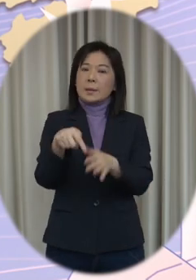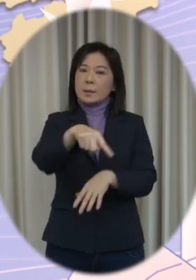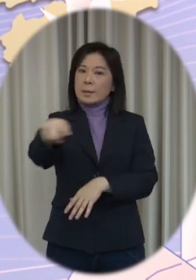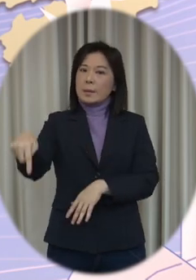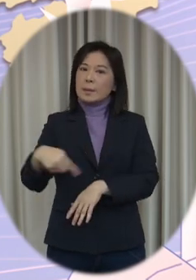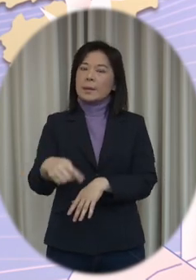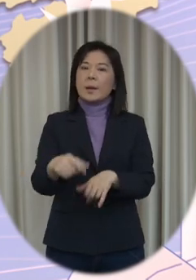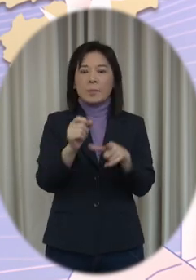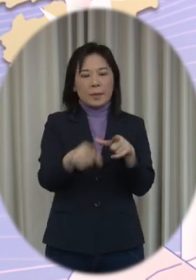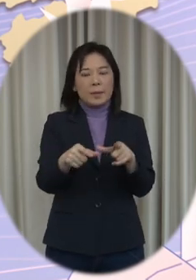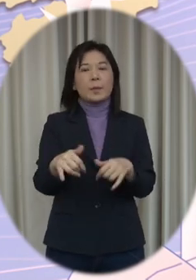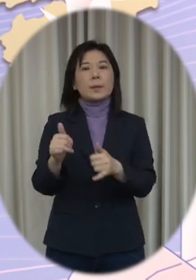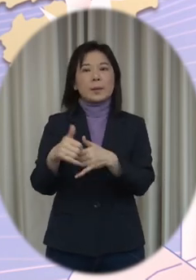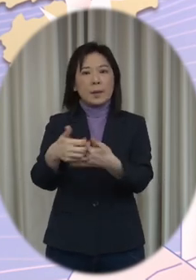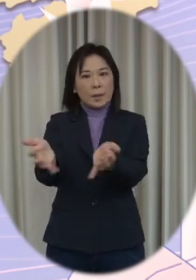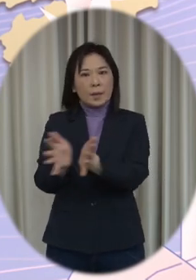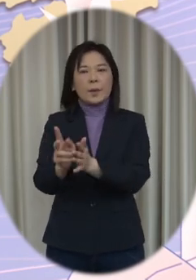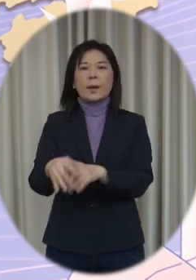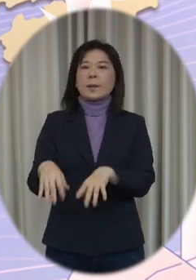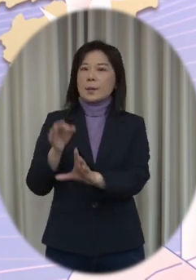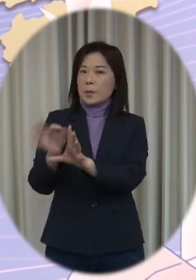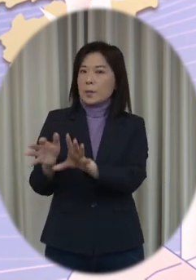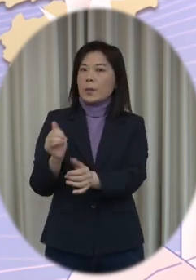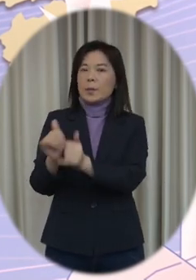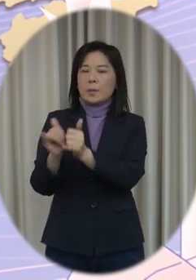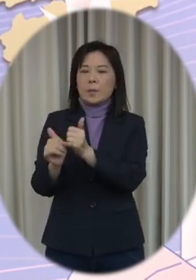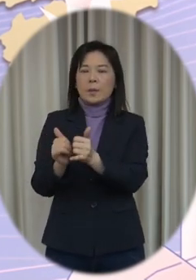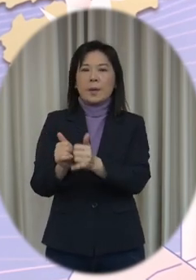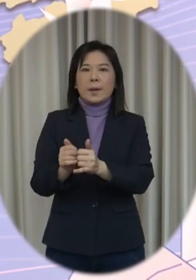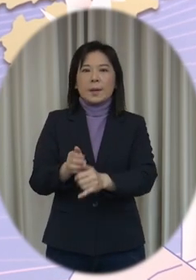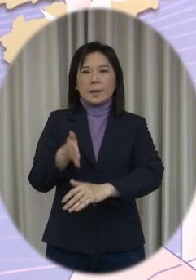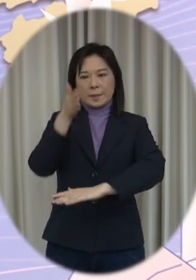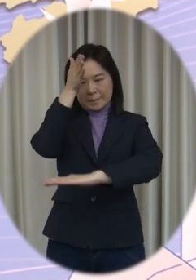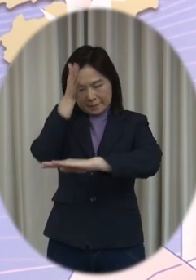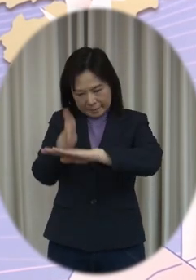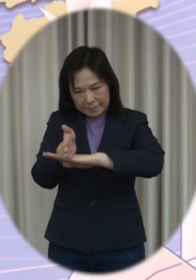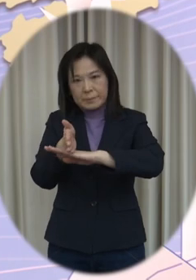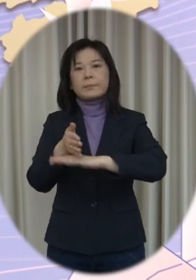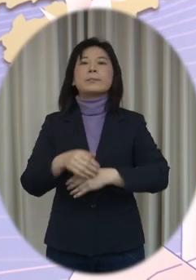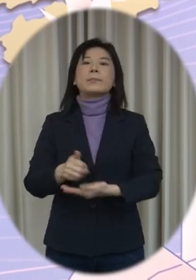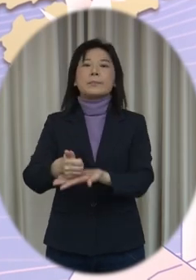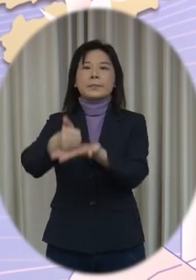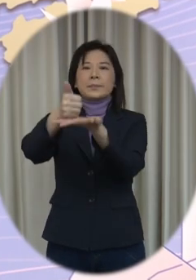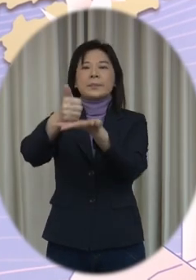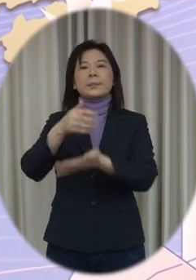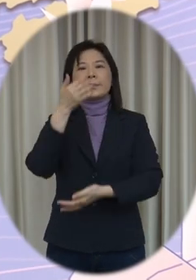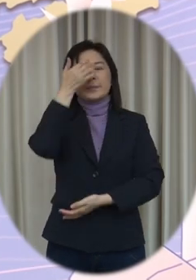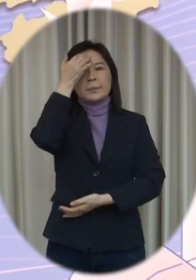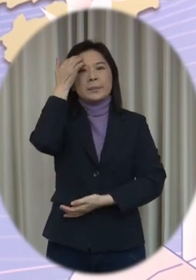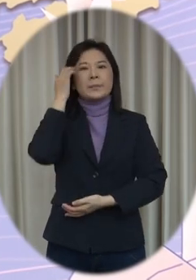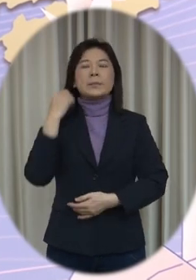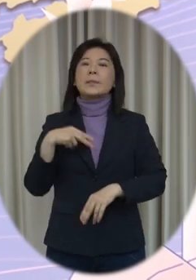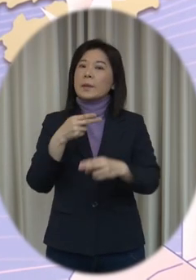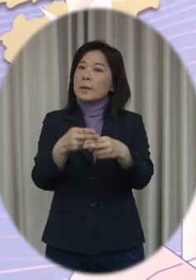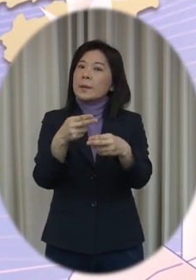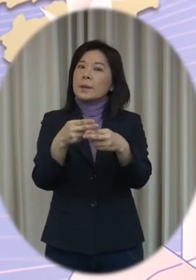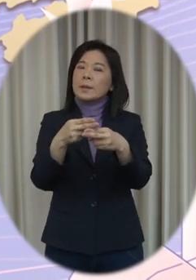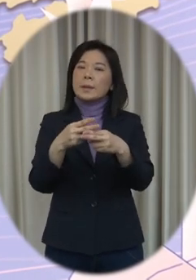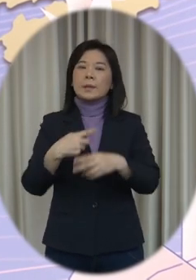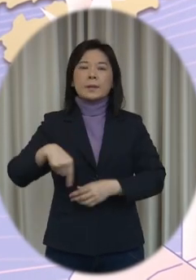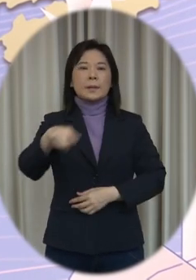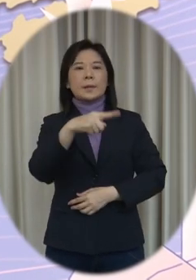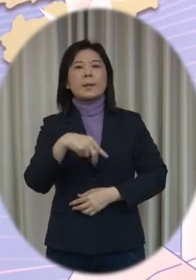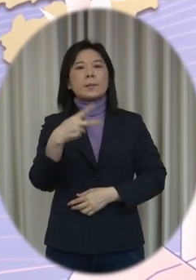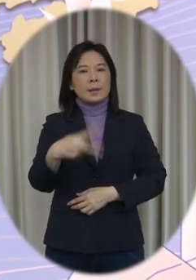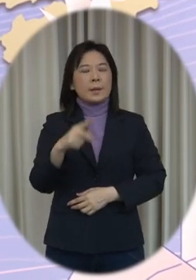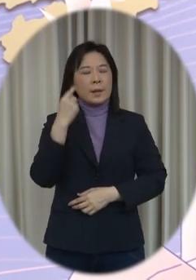业、团体和捐款民众致上12万分的敬意和谢意。相信我们都再